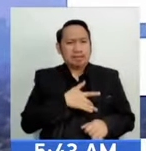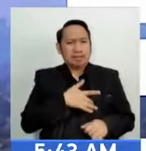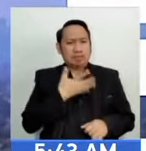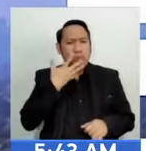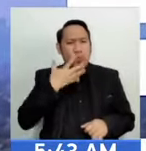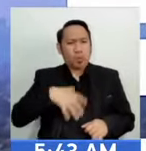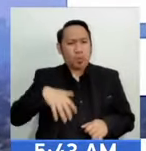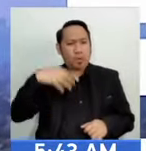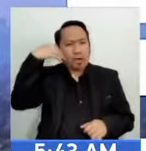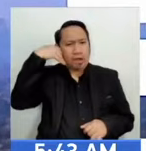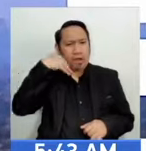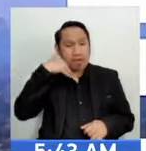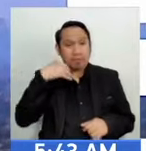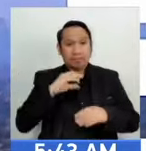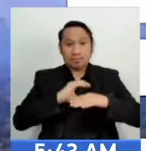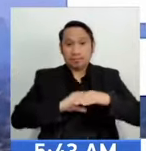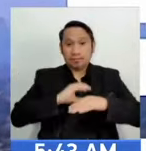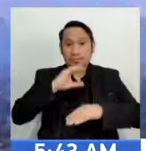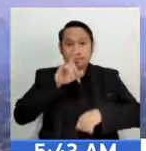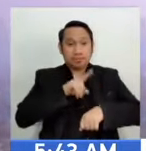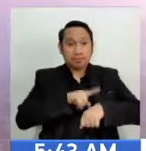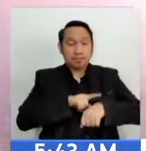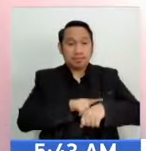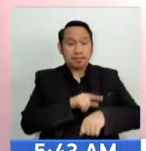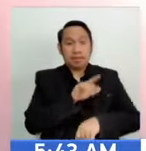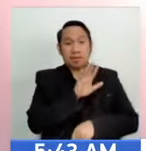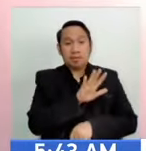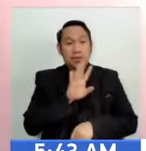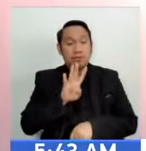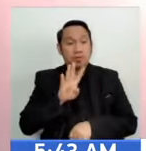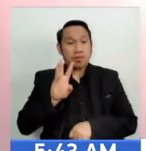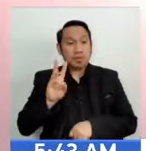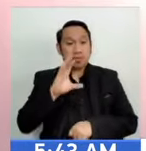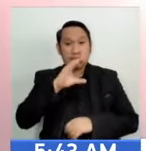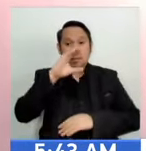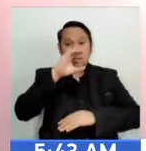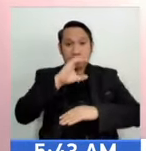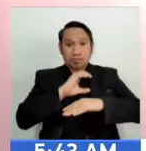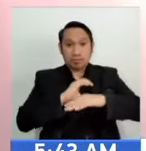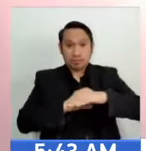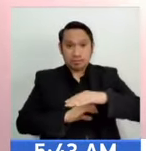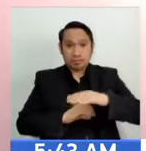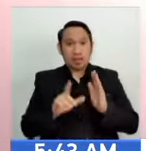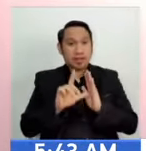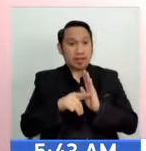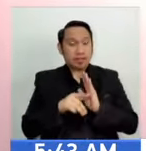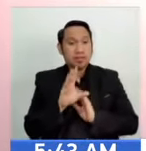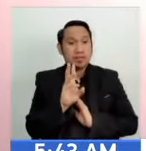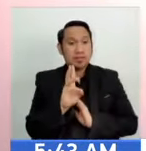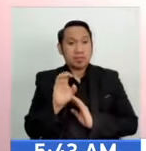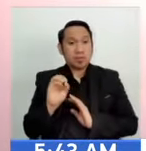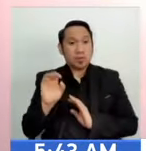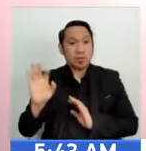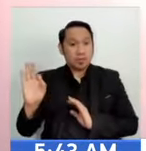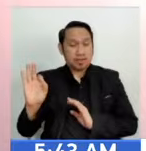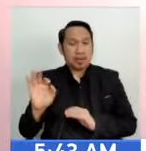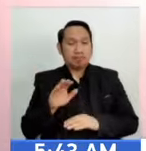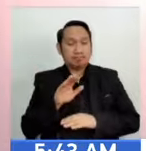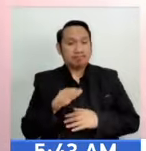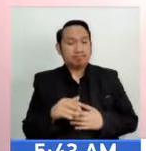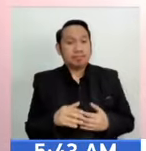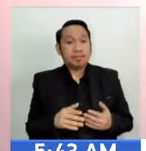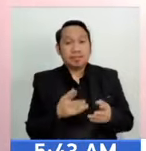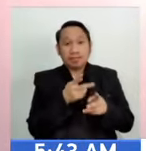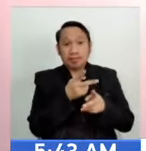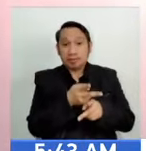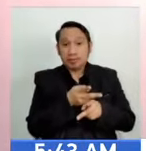Sisikat na po ang haring araw badang 5:46 a.m. at lulubog naman po yan mamayang 6:09 p.m. Ingat po tayo mga kapuso at ugaliin